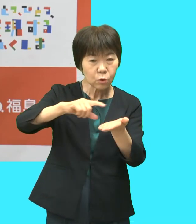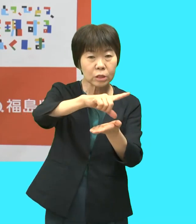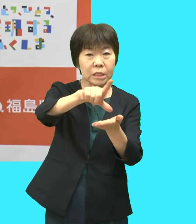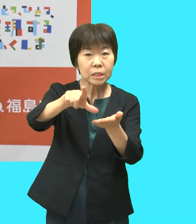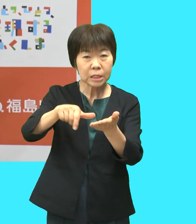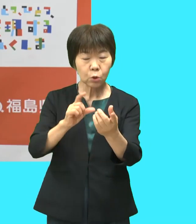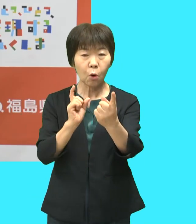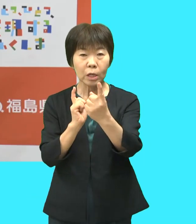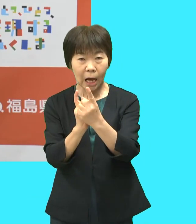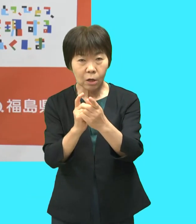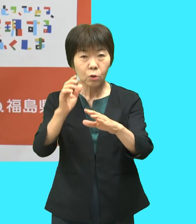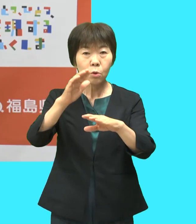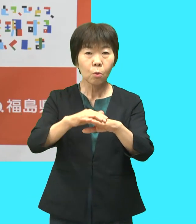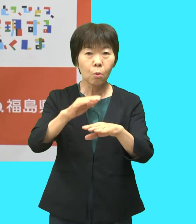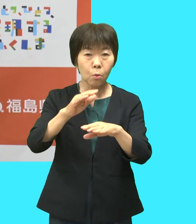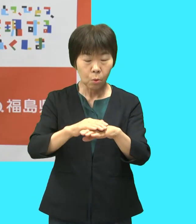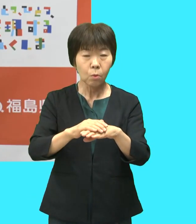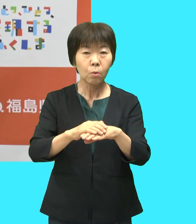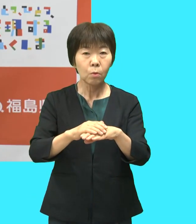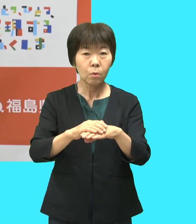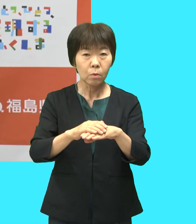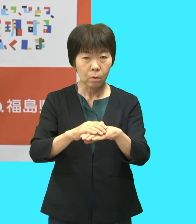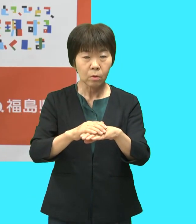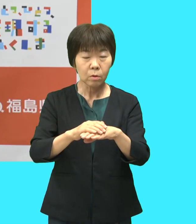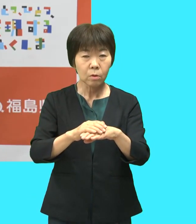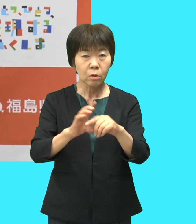どう対応していくのか、あるいは